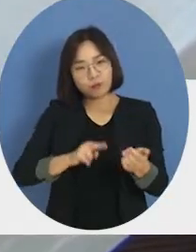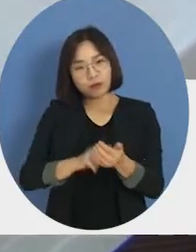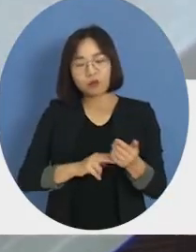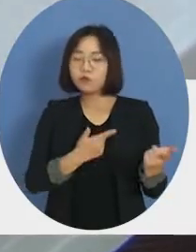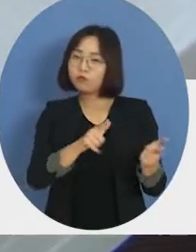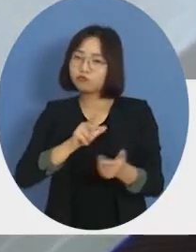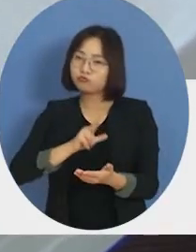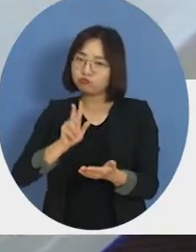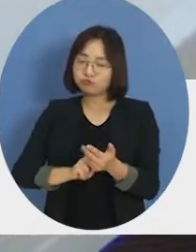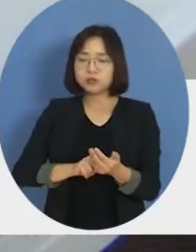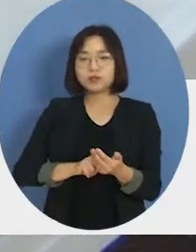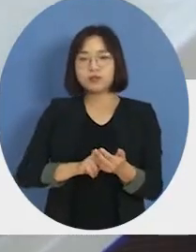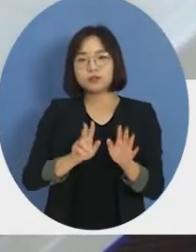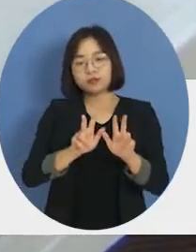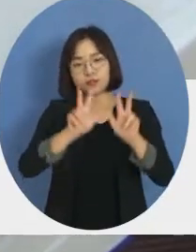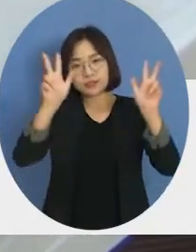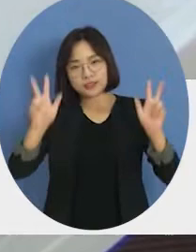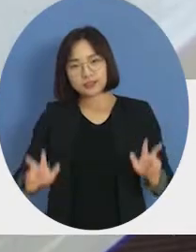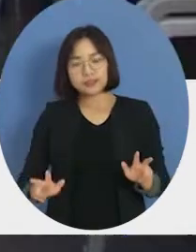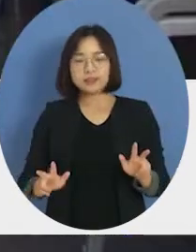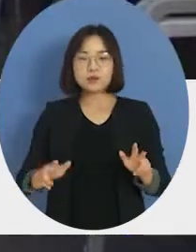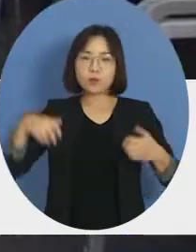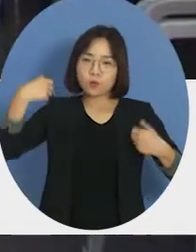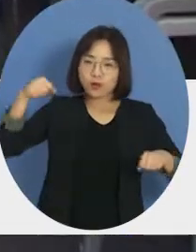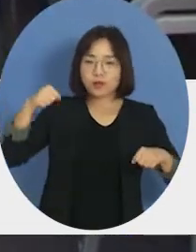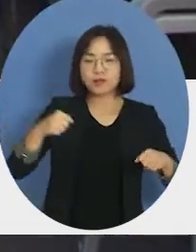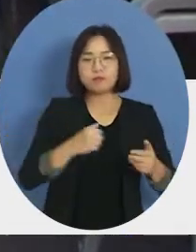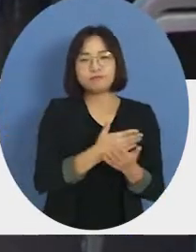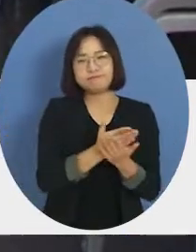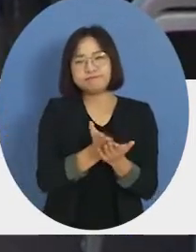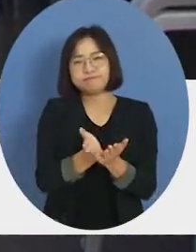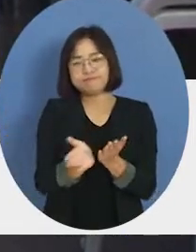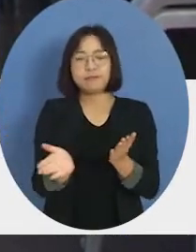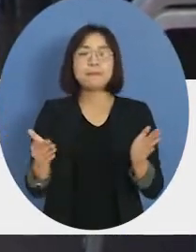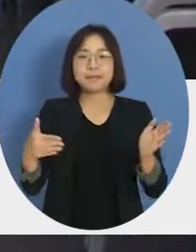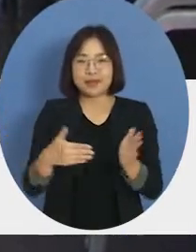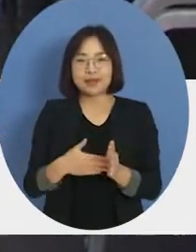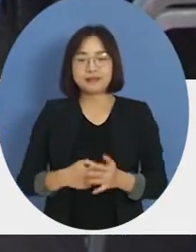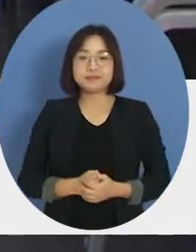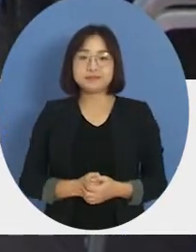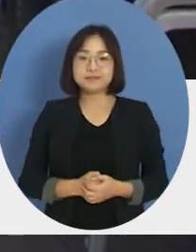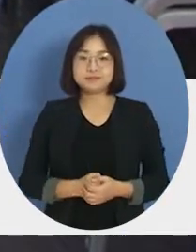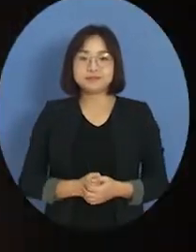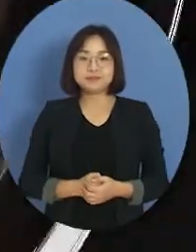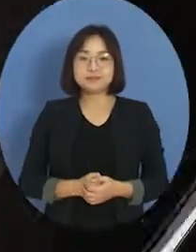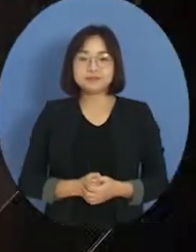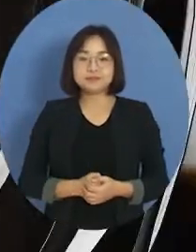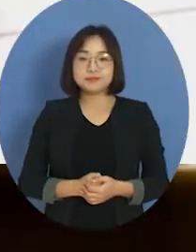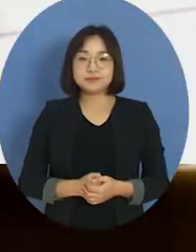다양한 주제 전시, 프린지 공연 등 다채로운 부대 행사도 함께 마련됐습니다.